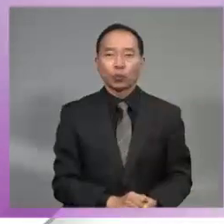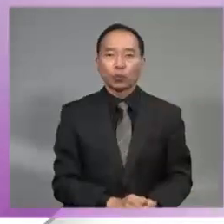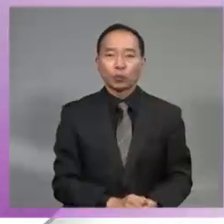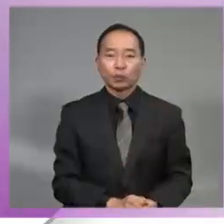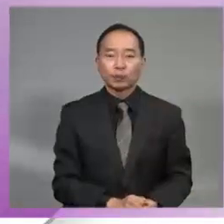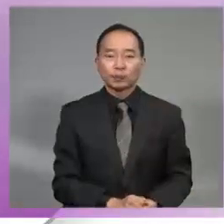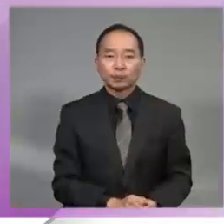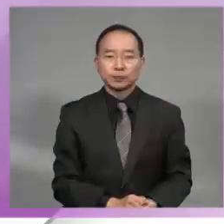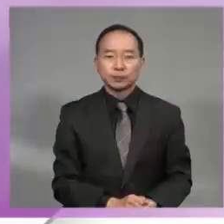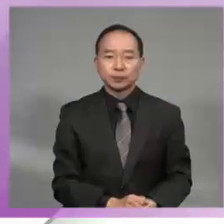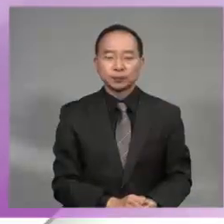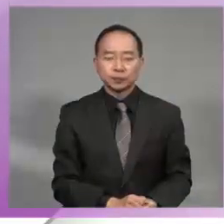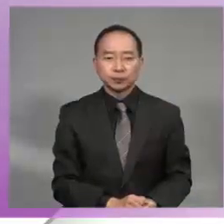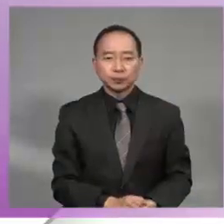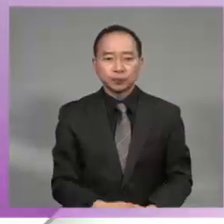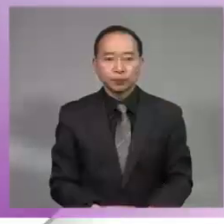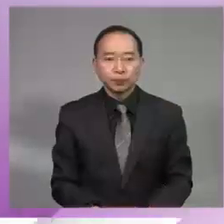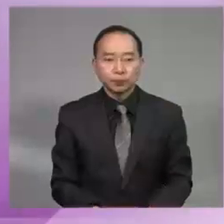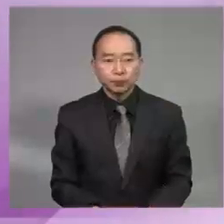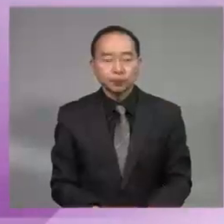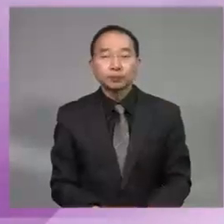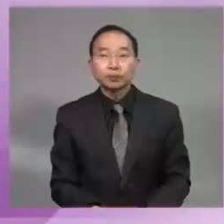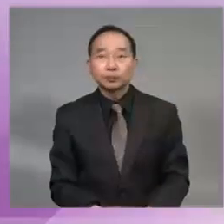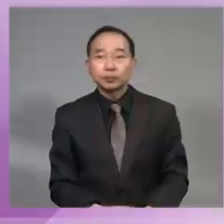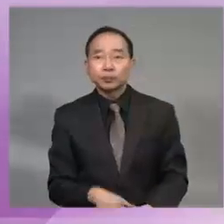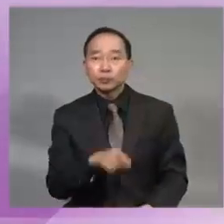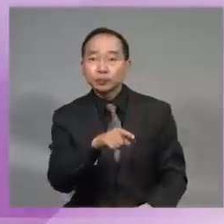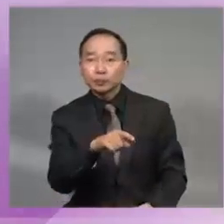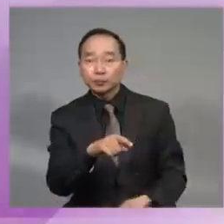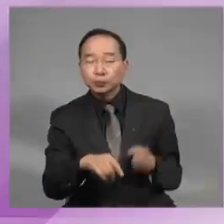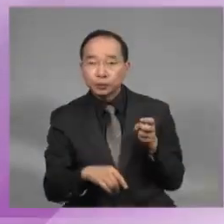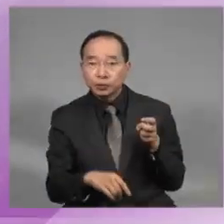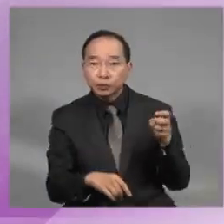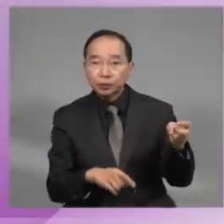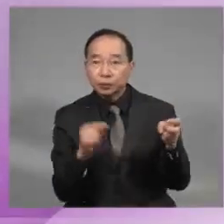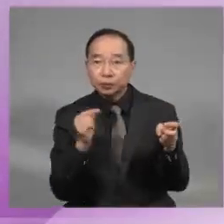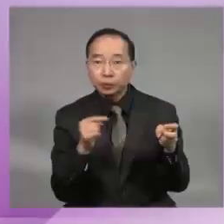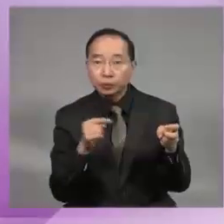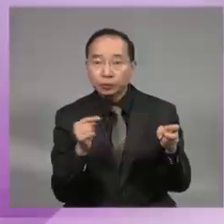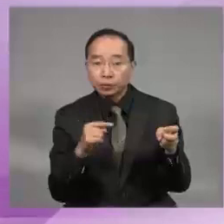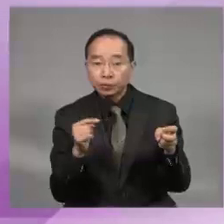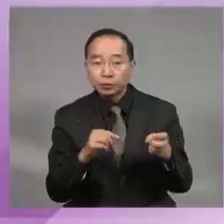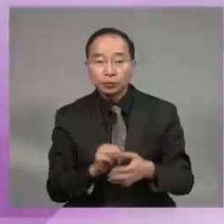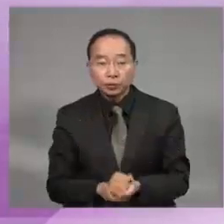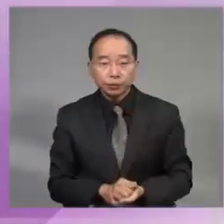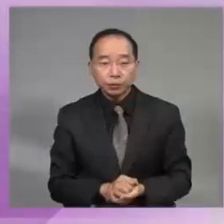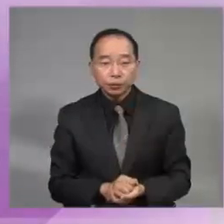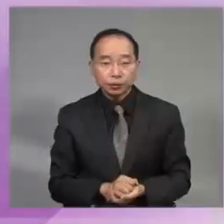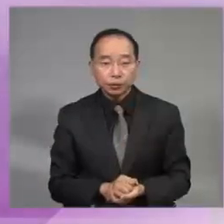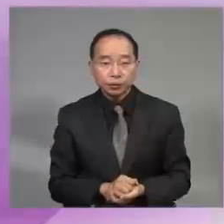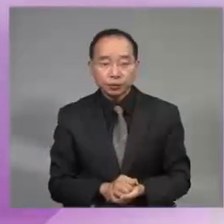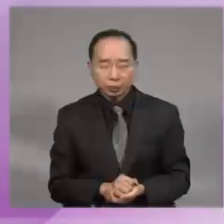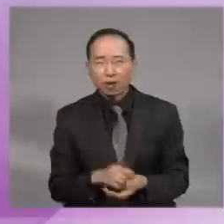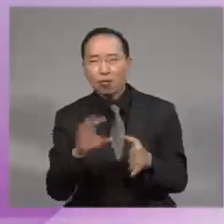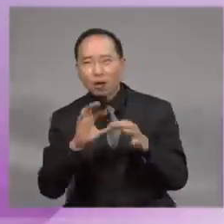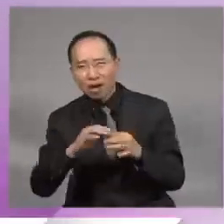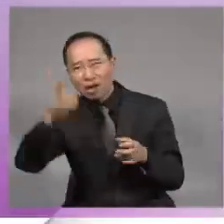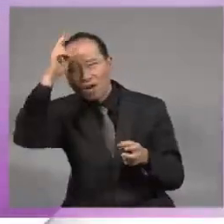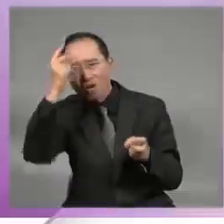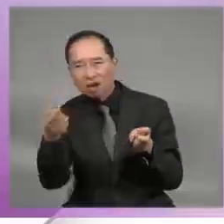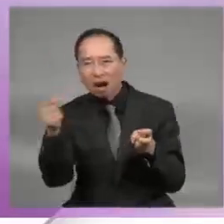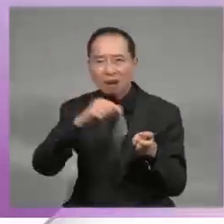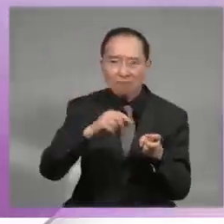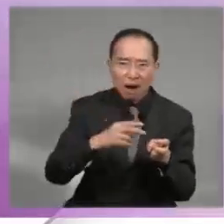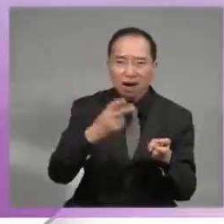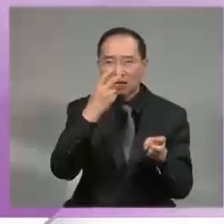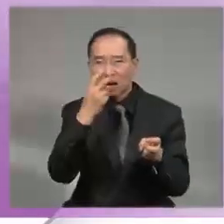자. 이송하는 차량을 네. 따라가면 자, 이제 그 관계자분들이 이제 다 타셨어요. 아까 네. 경찰도 타셨고